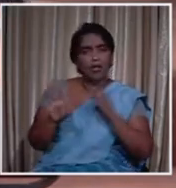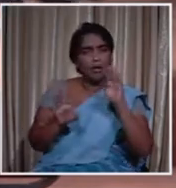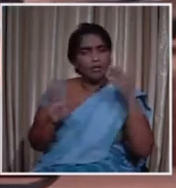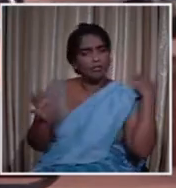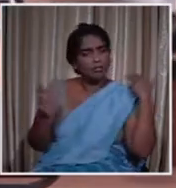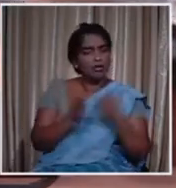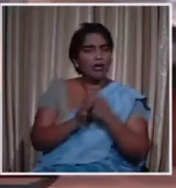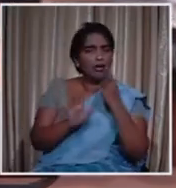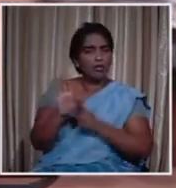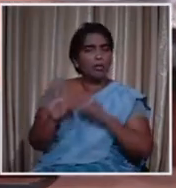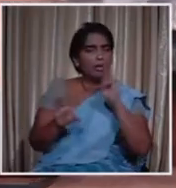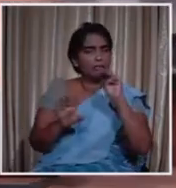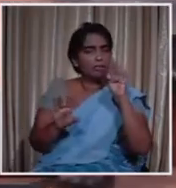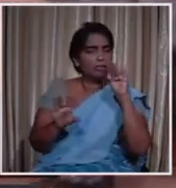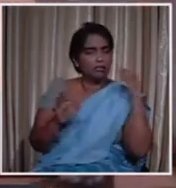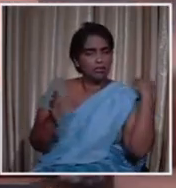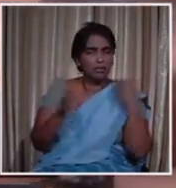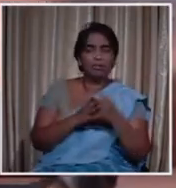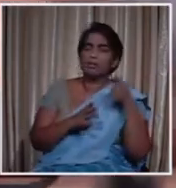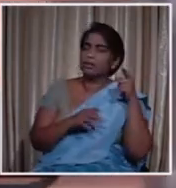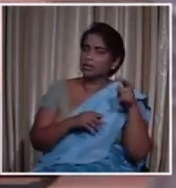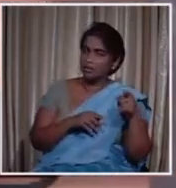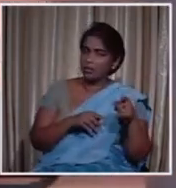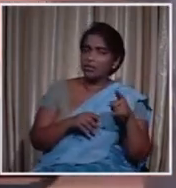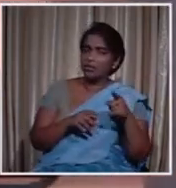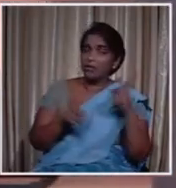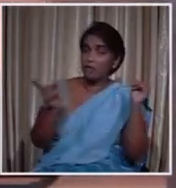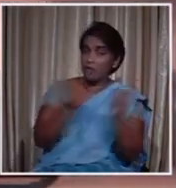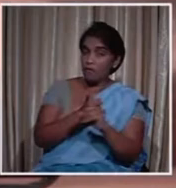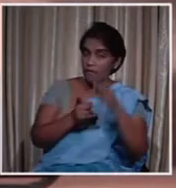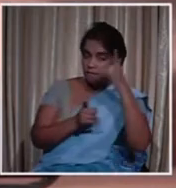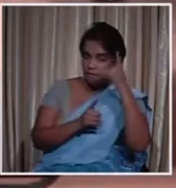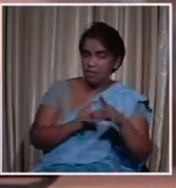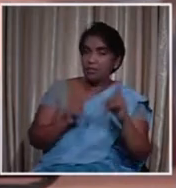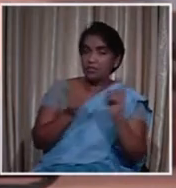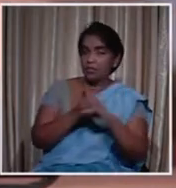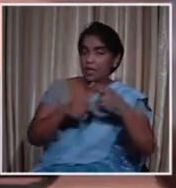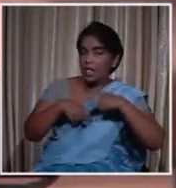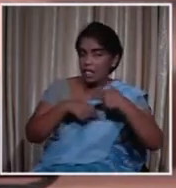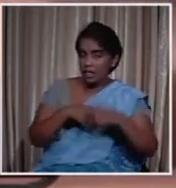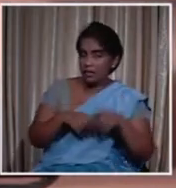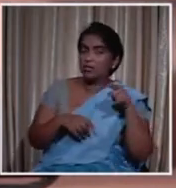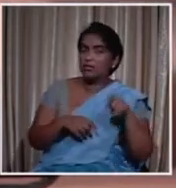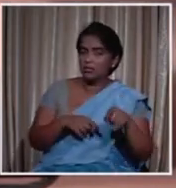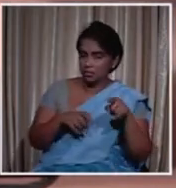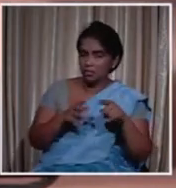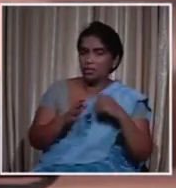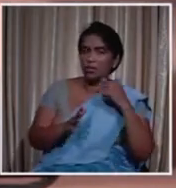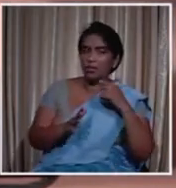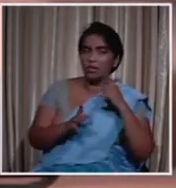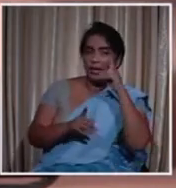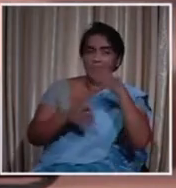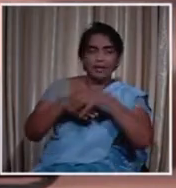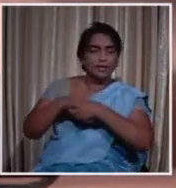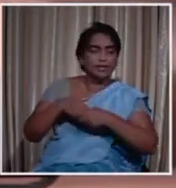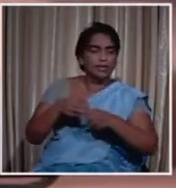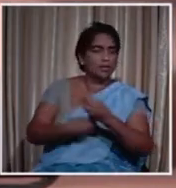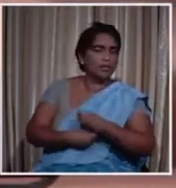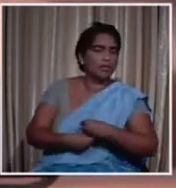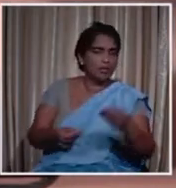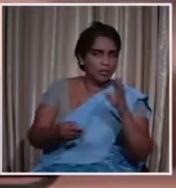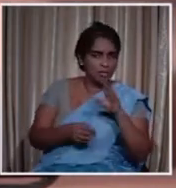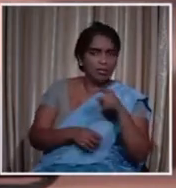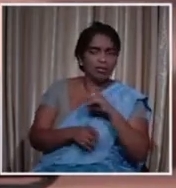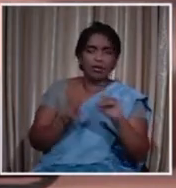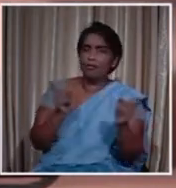30 ஆண்டுகளாக நீங்கள் நடத்திய யுத்தம் போர் காரணமாக ஒரு இனம் பாதிக்கப்பட்டு அழிக்கப்பட்டதன் காரணமாக அந்த யுத்தத்துக்காக